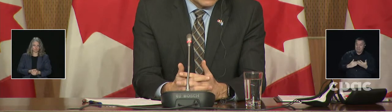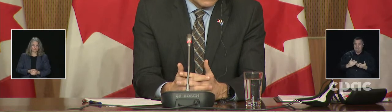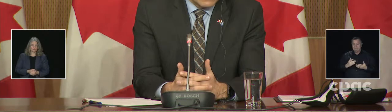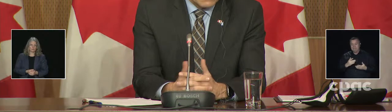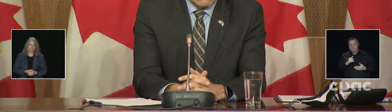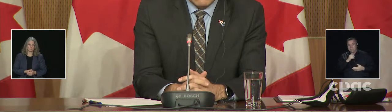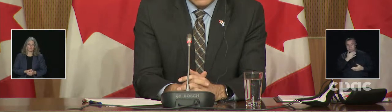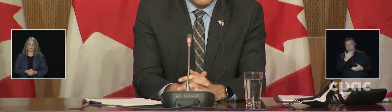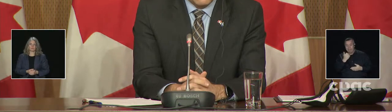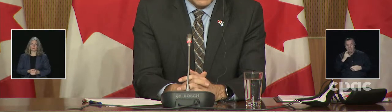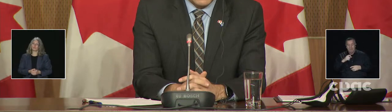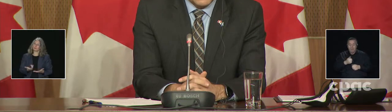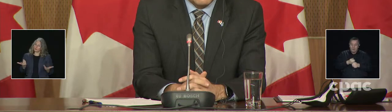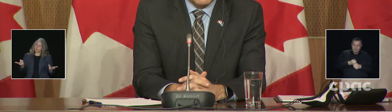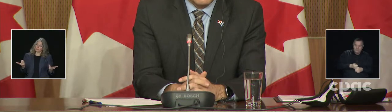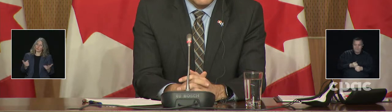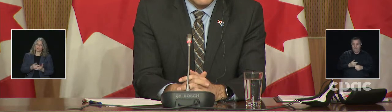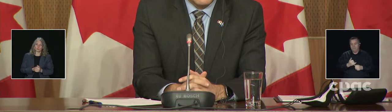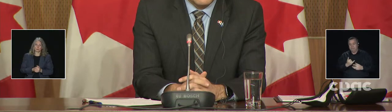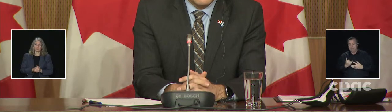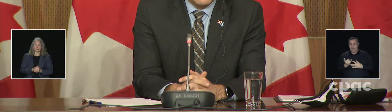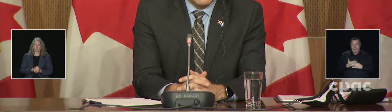délais qui vont déranger.